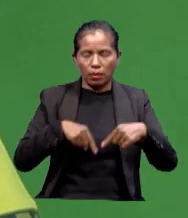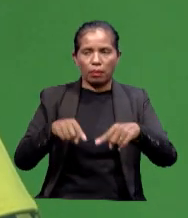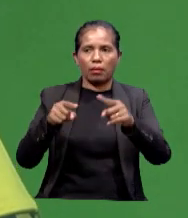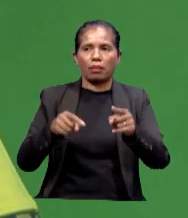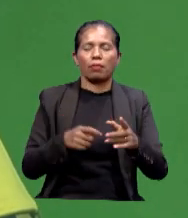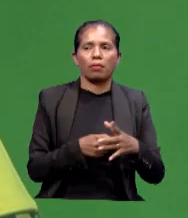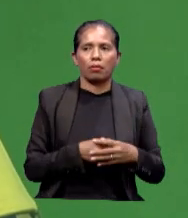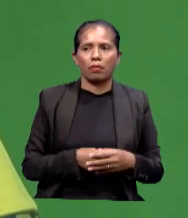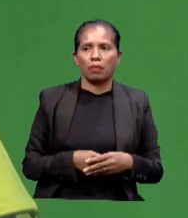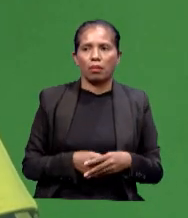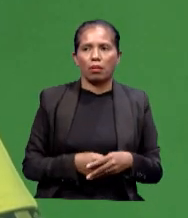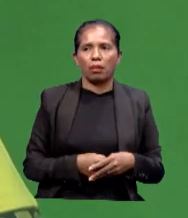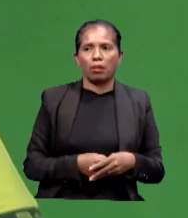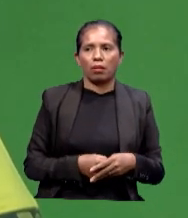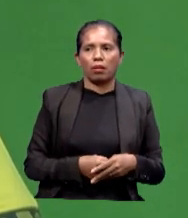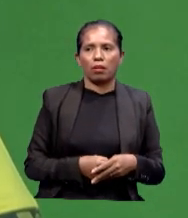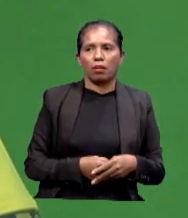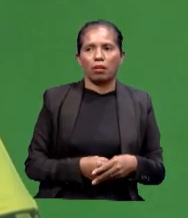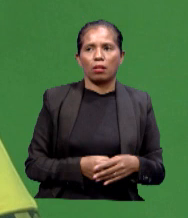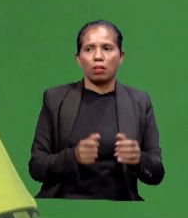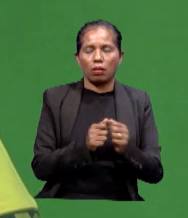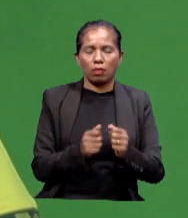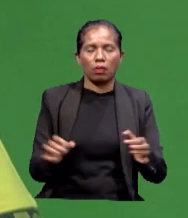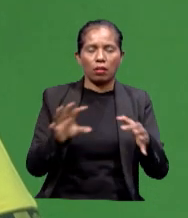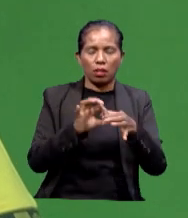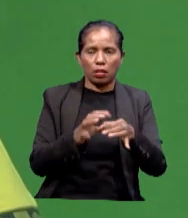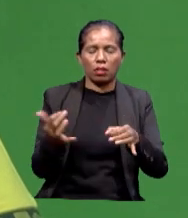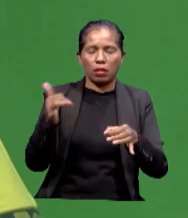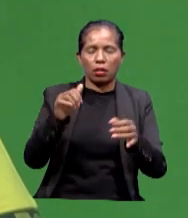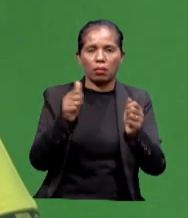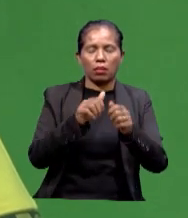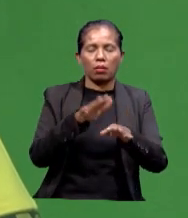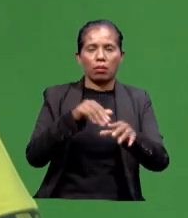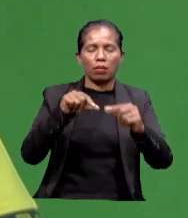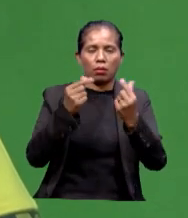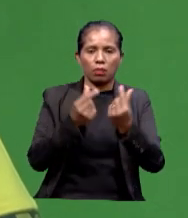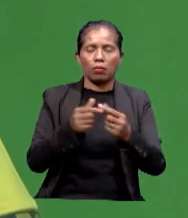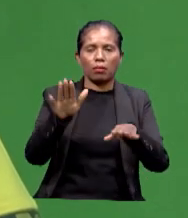federação o liga siramu tu convida klub para mai registu